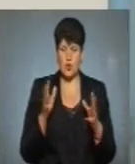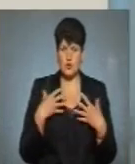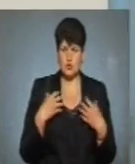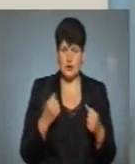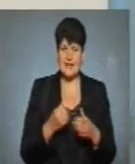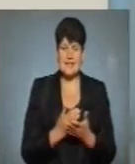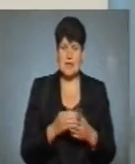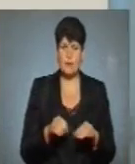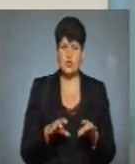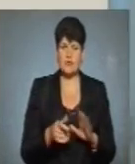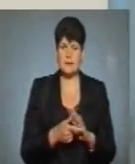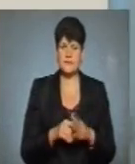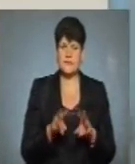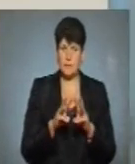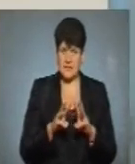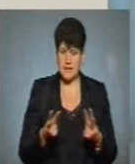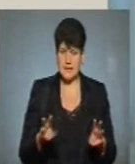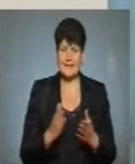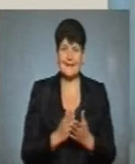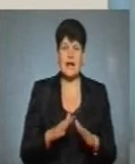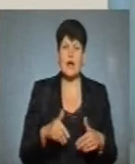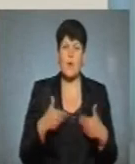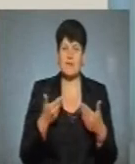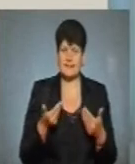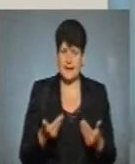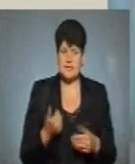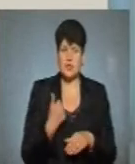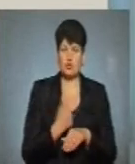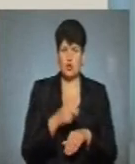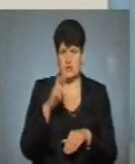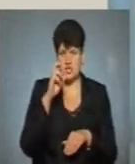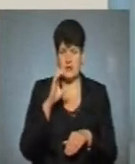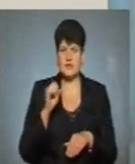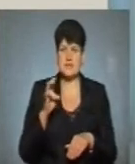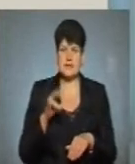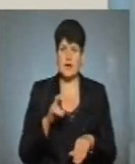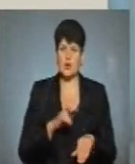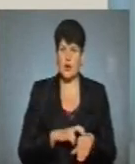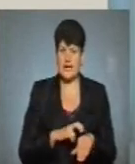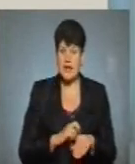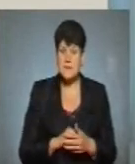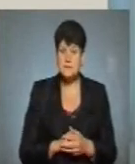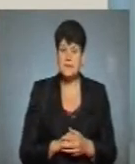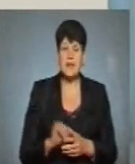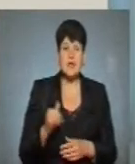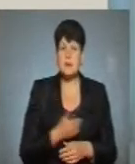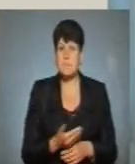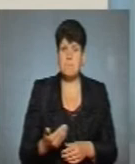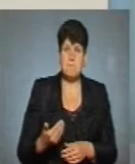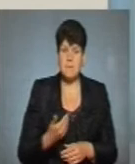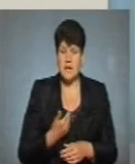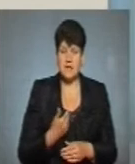постанова Кабміну, є відповідно рекомендації головного державного санітарного лікаря. І ми,